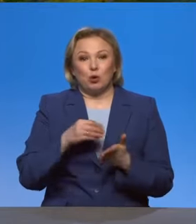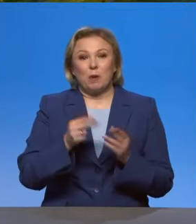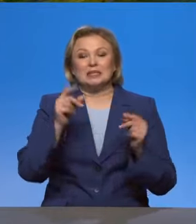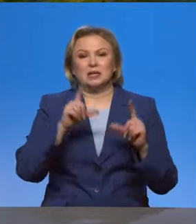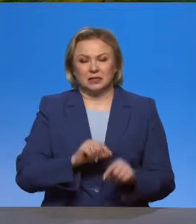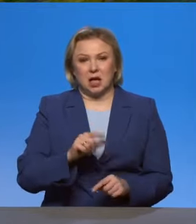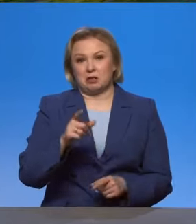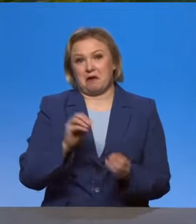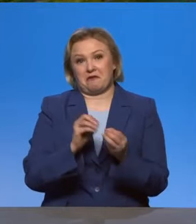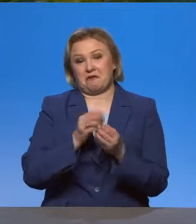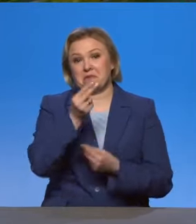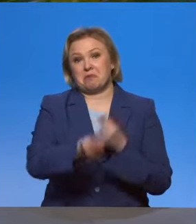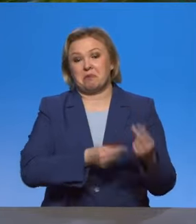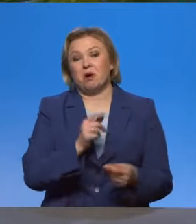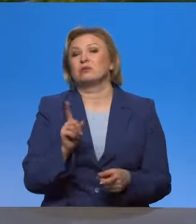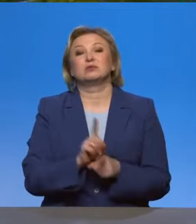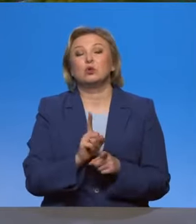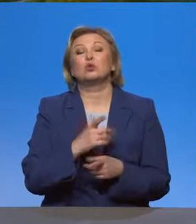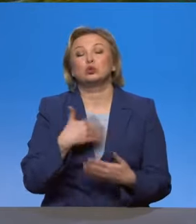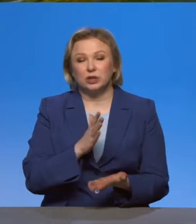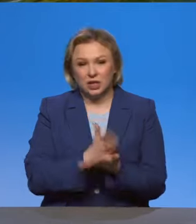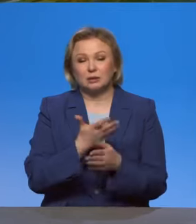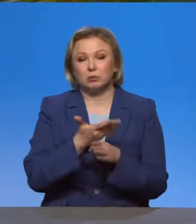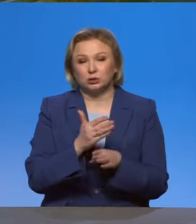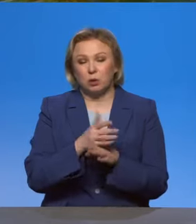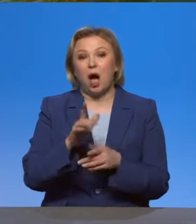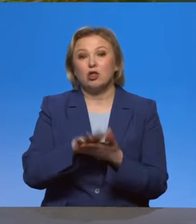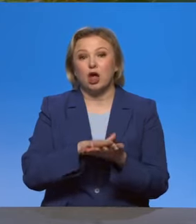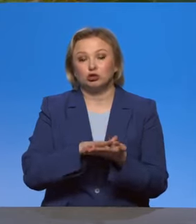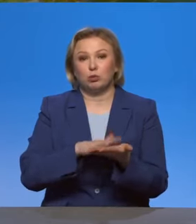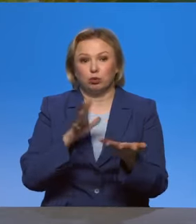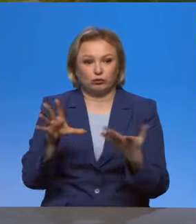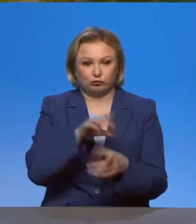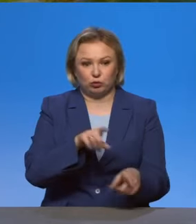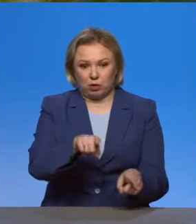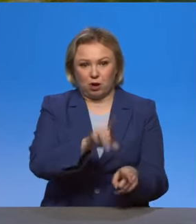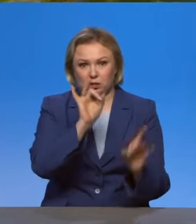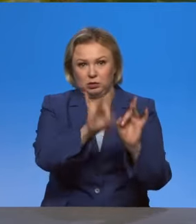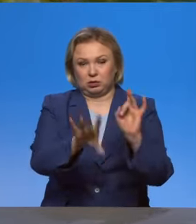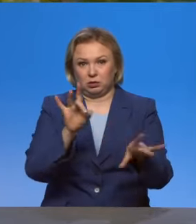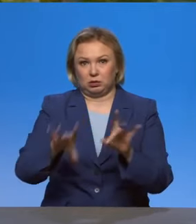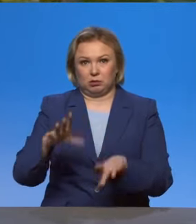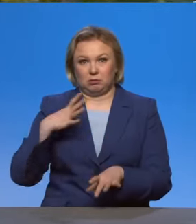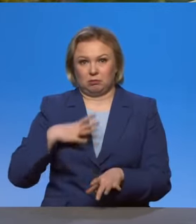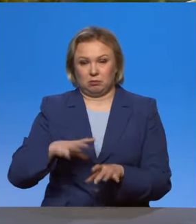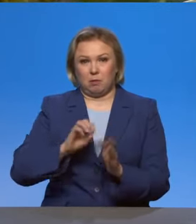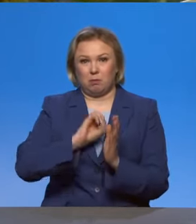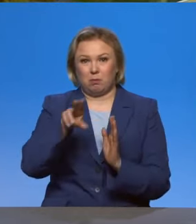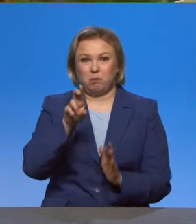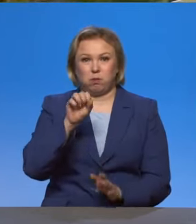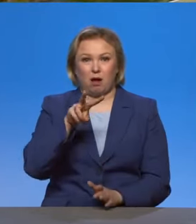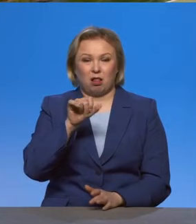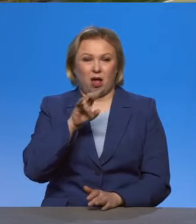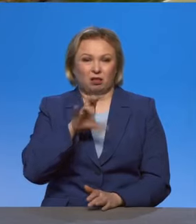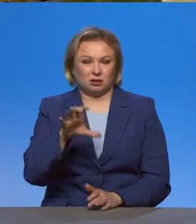Просядет. Просто, понимаете, это уже происходит. А дальше это все станет балансом государства, потому что государству придется это выкупать и содержать на своем